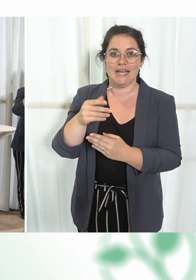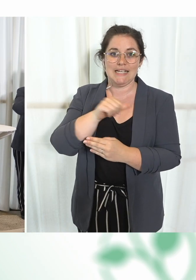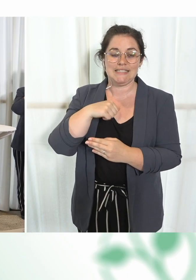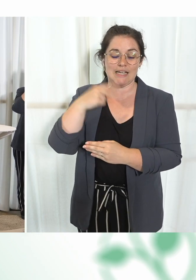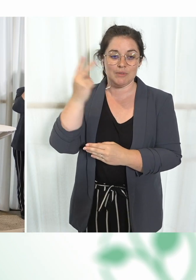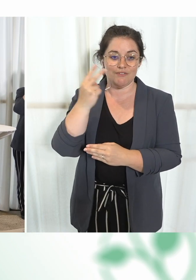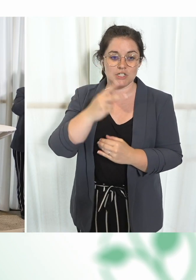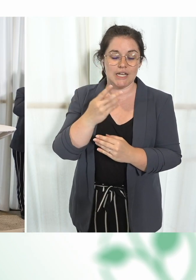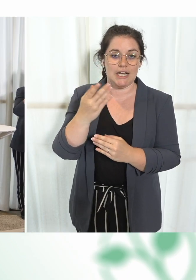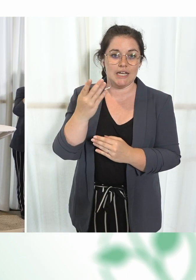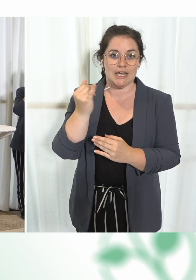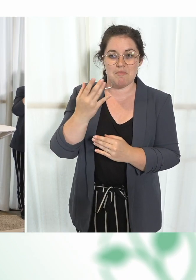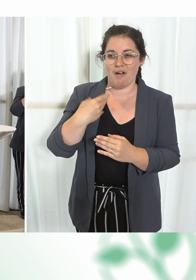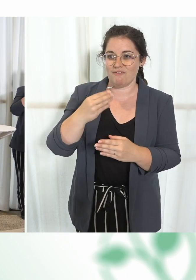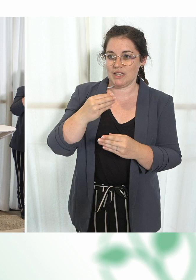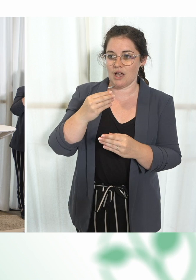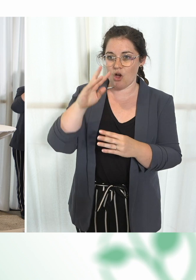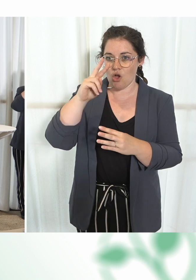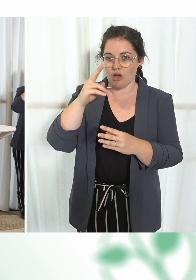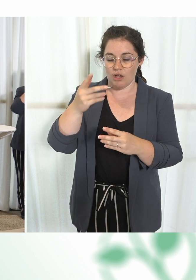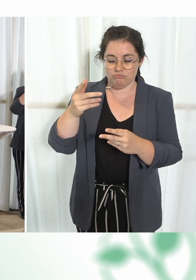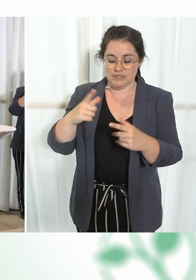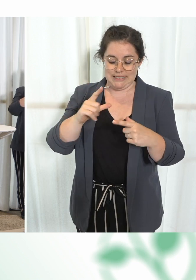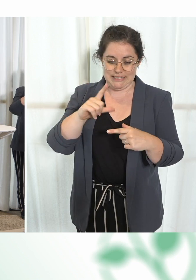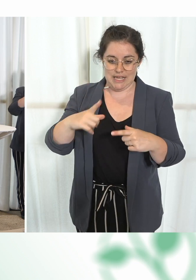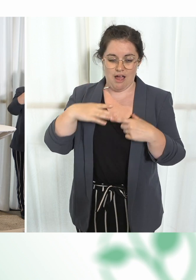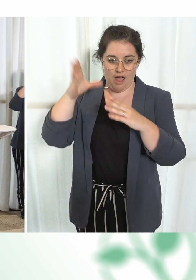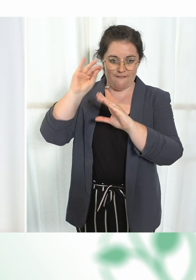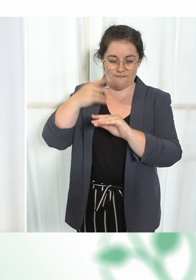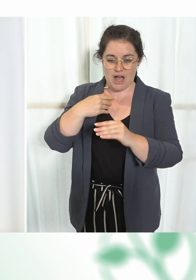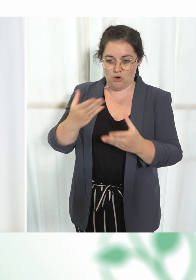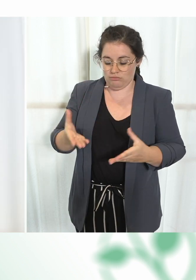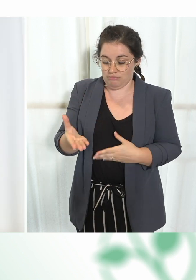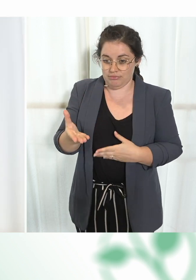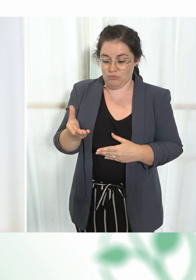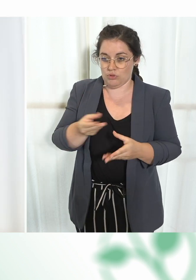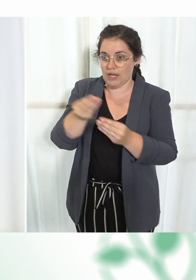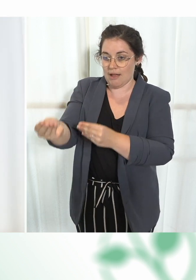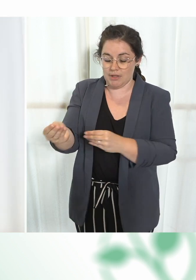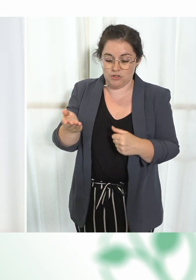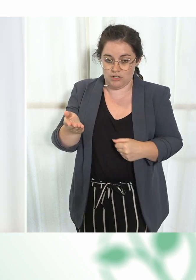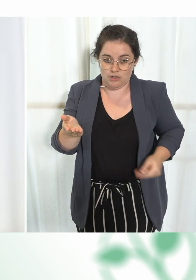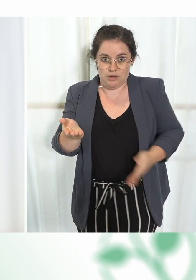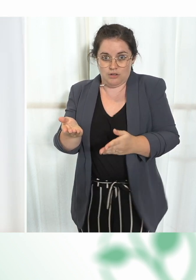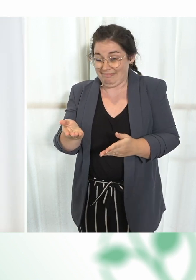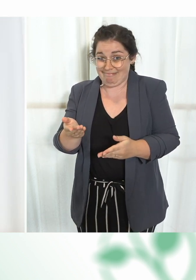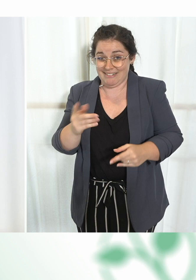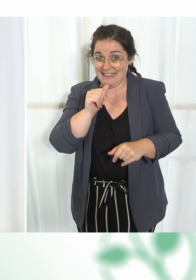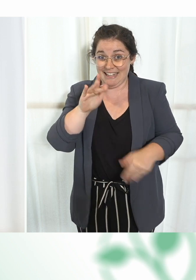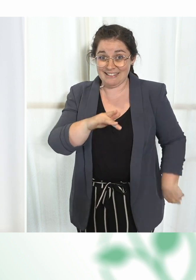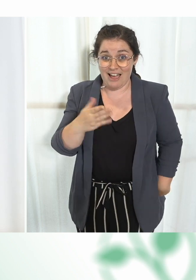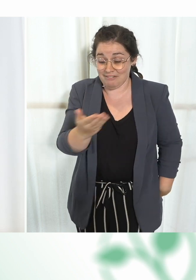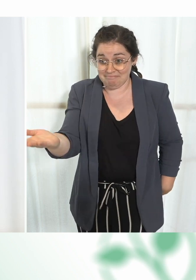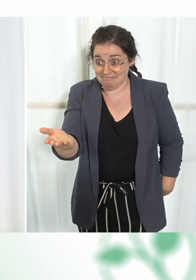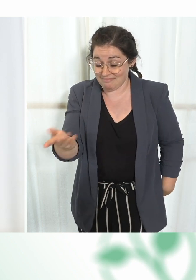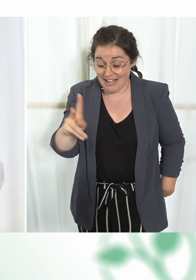erlebt, dass mir Menschen was in die Hand geben wollten, obwohl ich die eine Hand schon voll hatte und sie erwartet haben, dass ich dann die zweite noch ausstrecke und dann geht halt nicht,